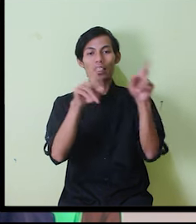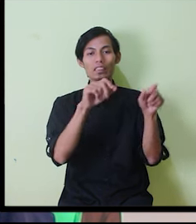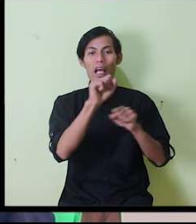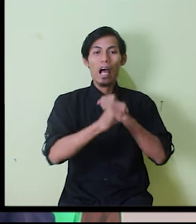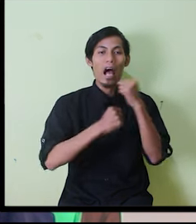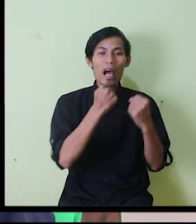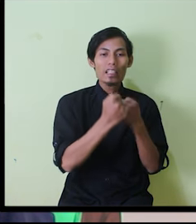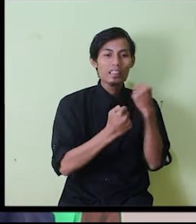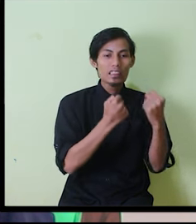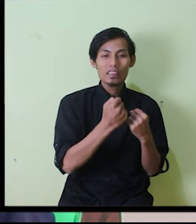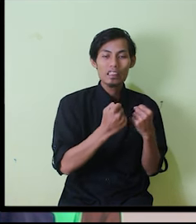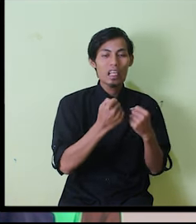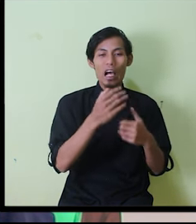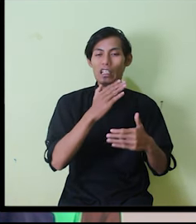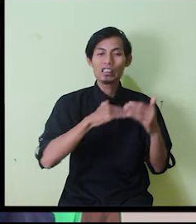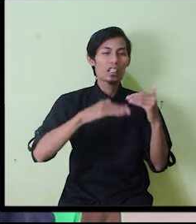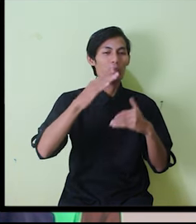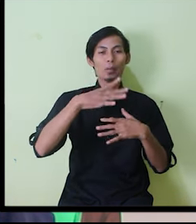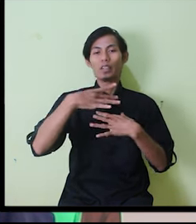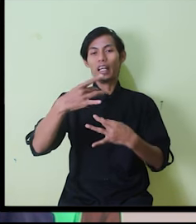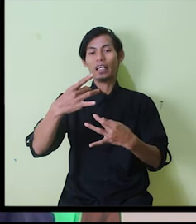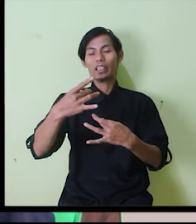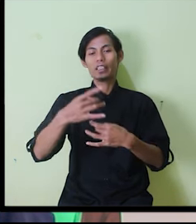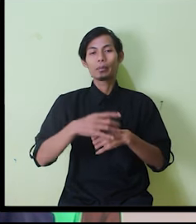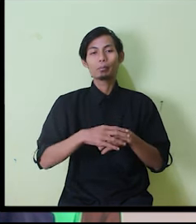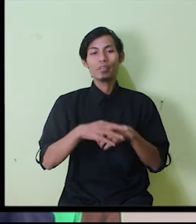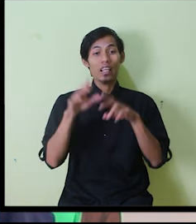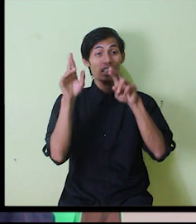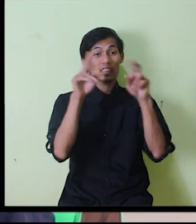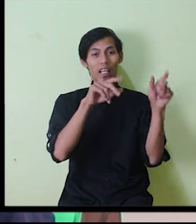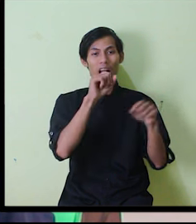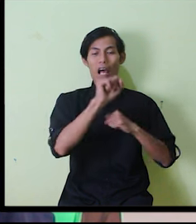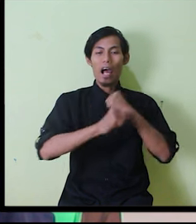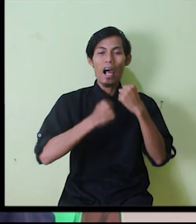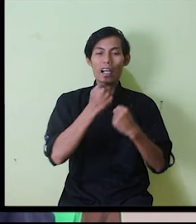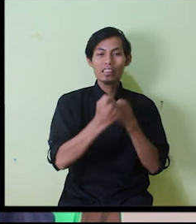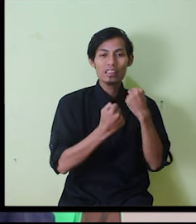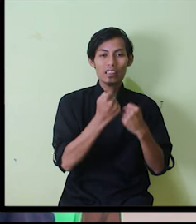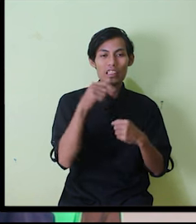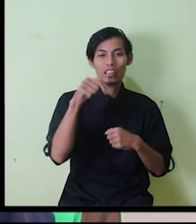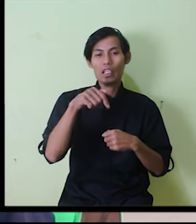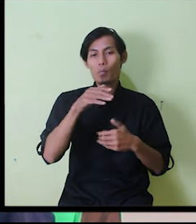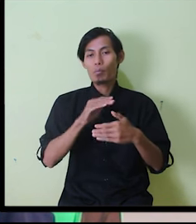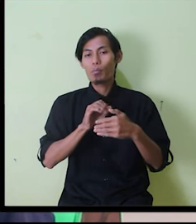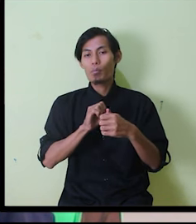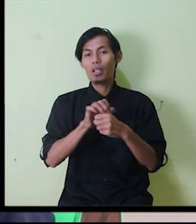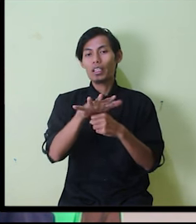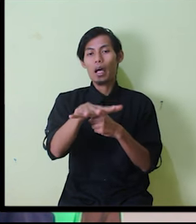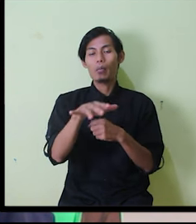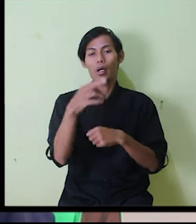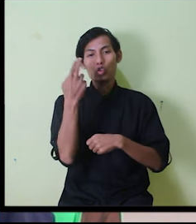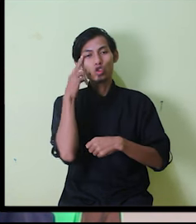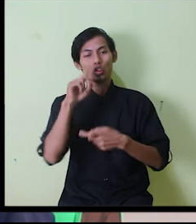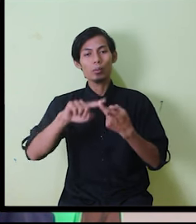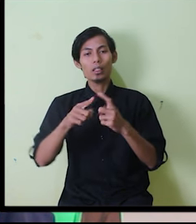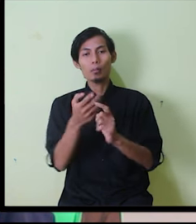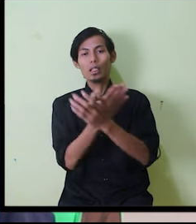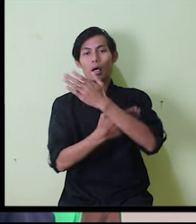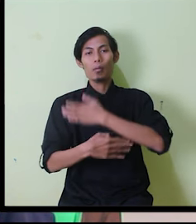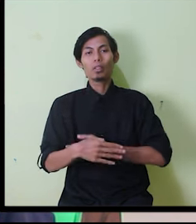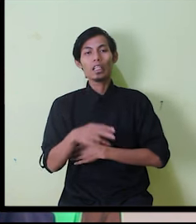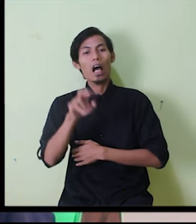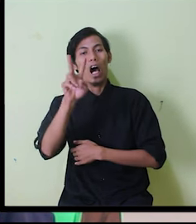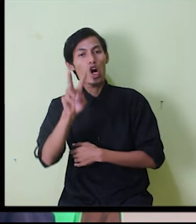lagi ya tent ditunggu rencana aksi lainnya Ya rencana aksinya ini yang juga jug selain berdampak pada teman-teman di faab